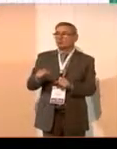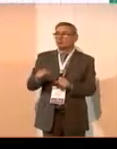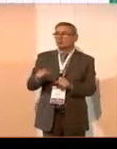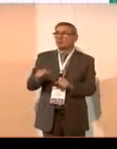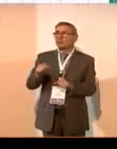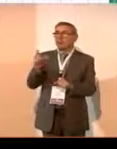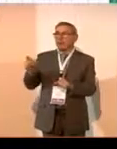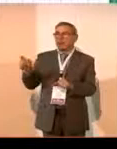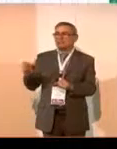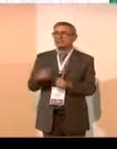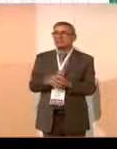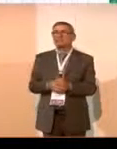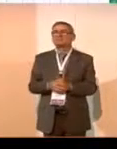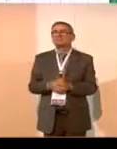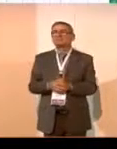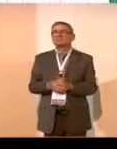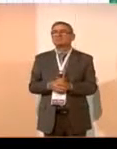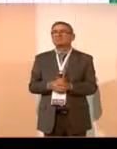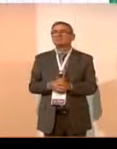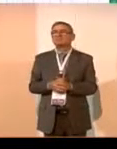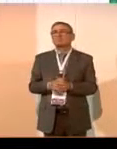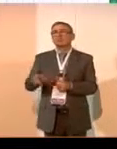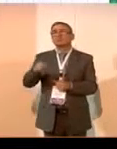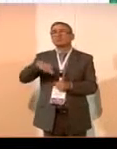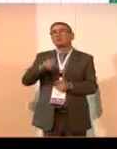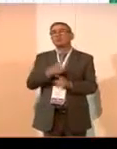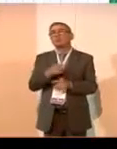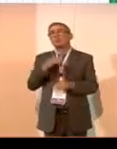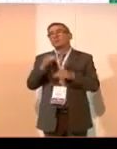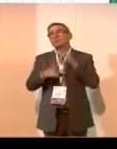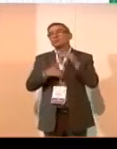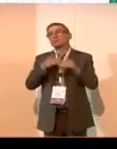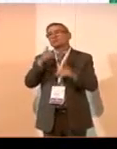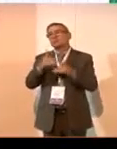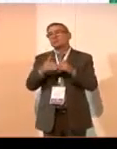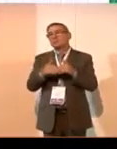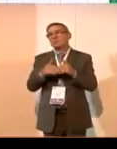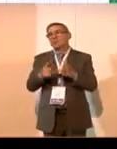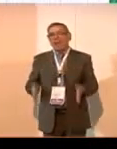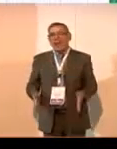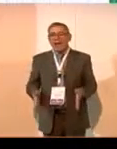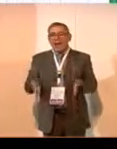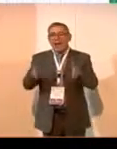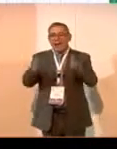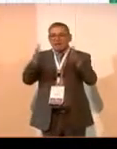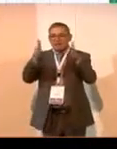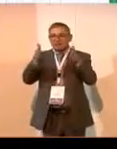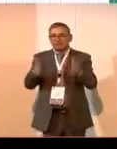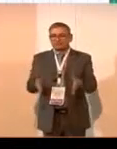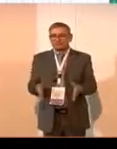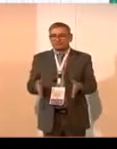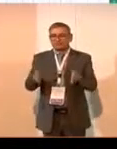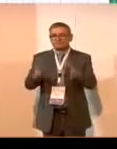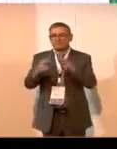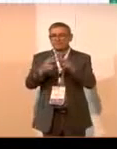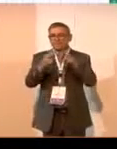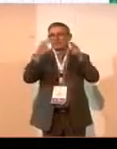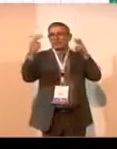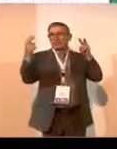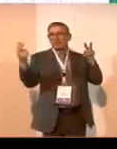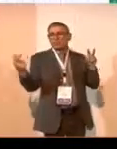ahimè, noi dobbiamo costruire gli argini. Dobbiamo costruire dei ponti